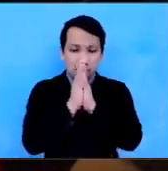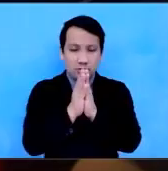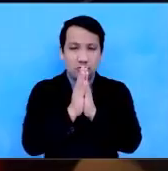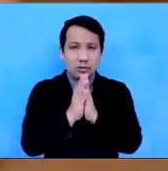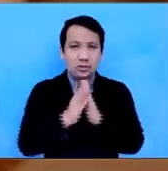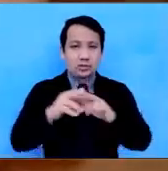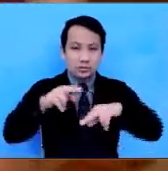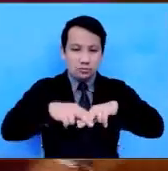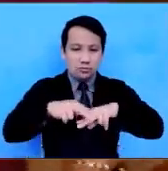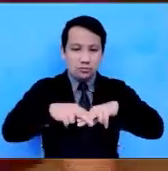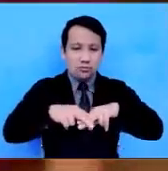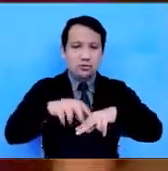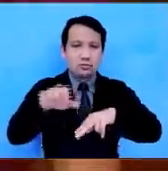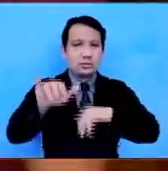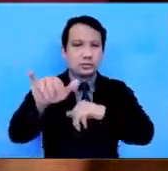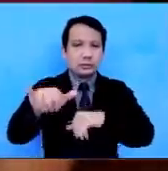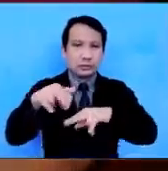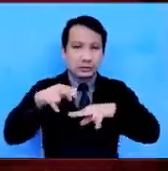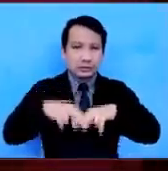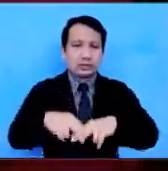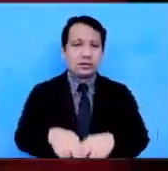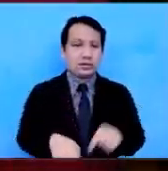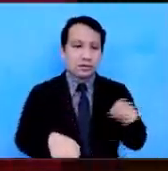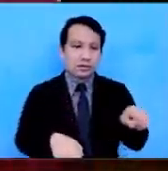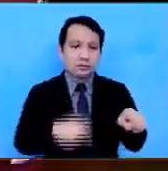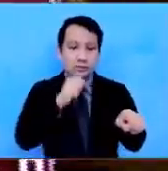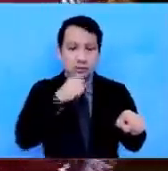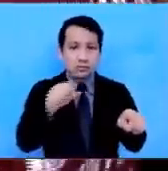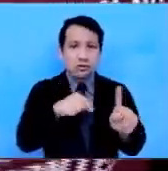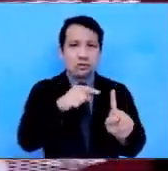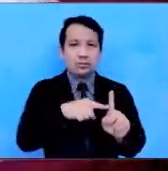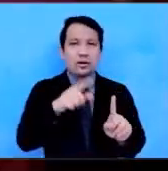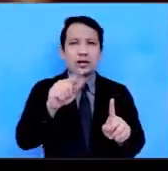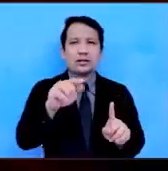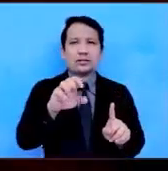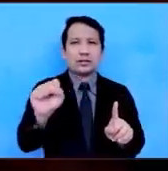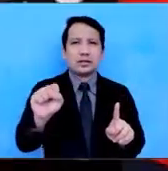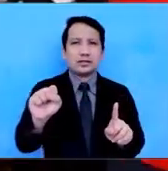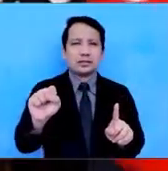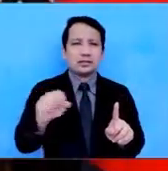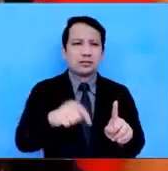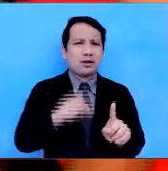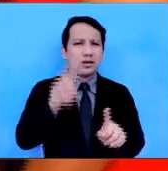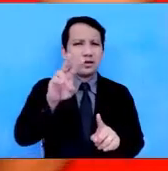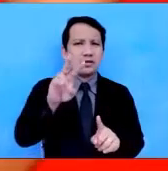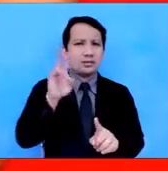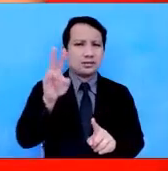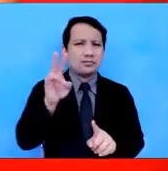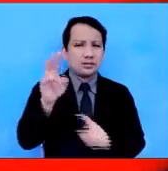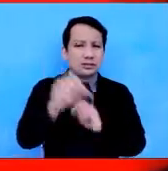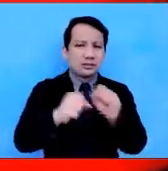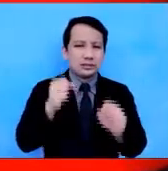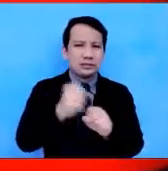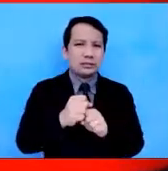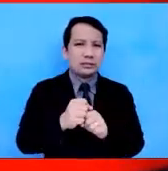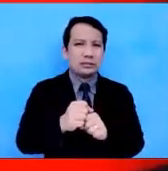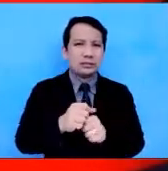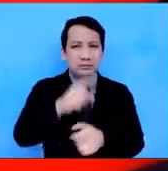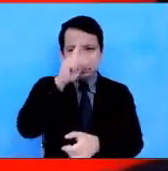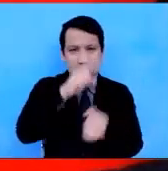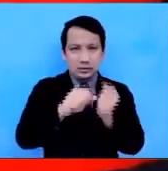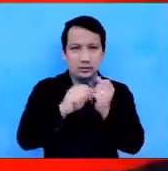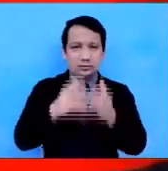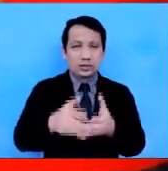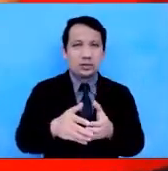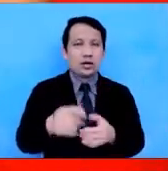po. Ang senior citizen na si Tess, 7 dekada ng deboto ng poon. Labis ang tuwa niya na mismong ang poon na